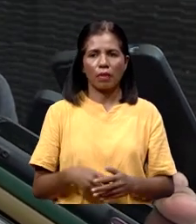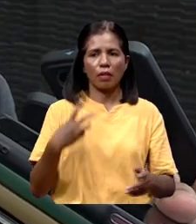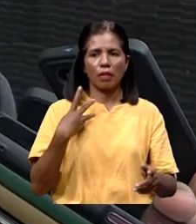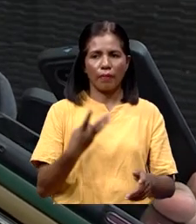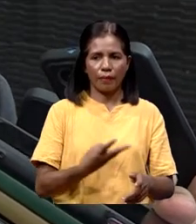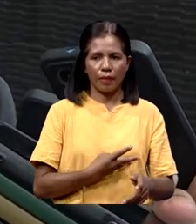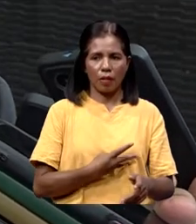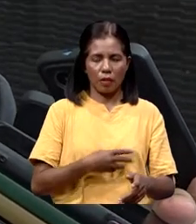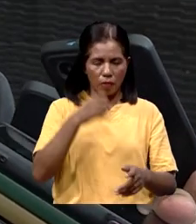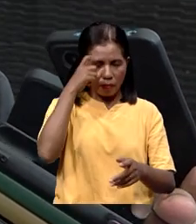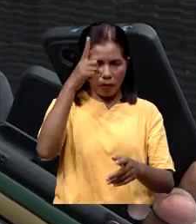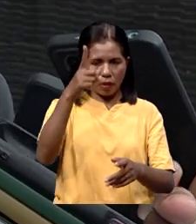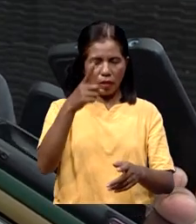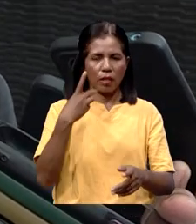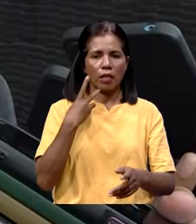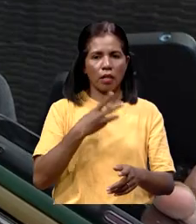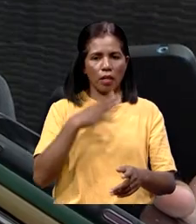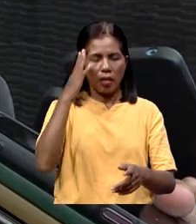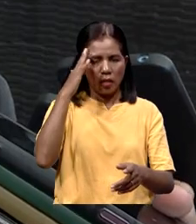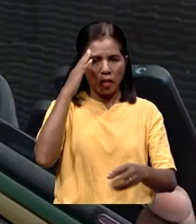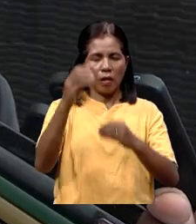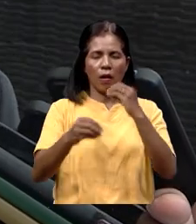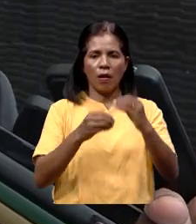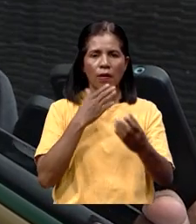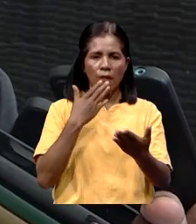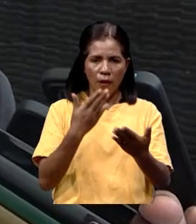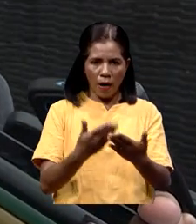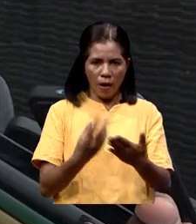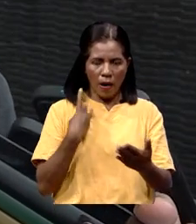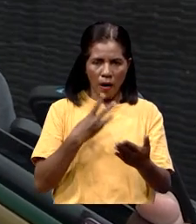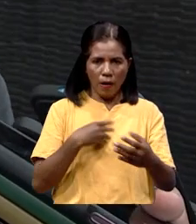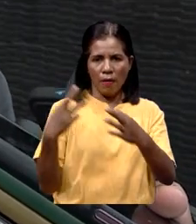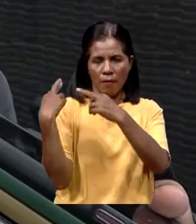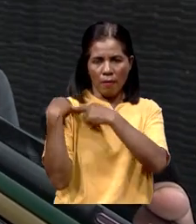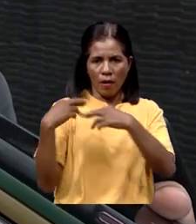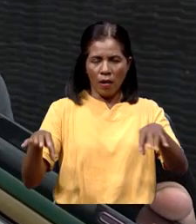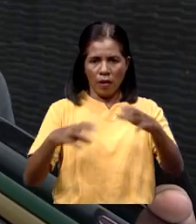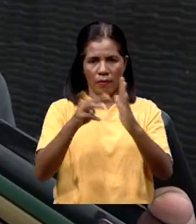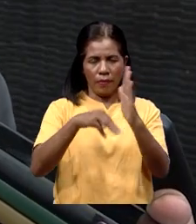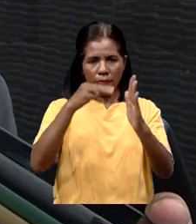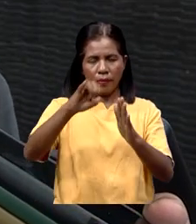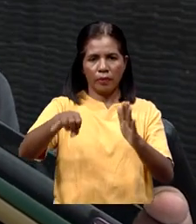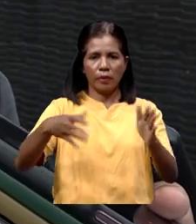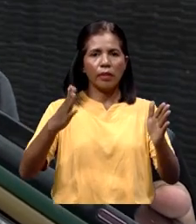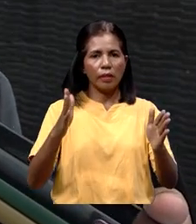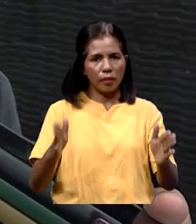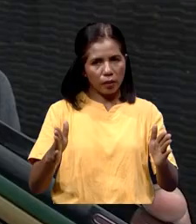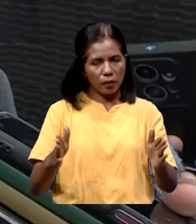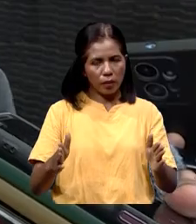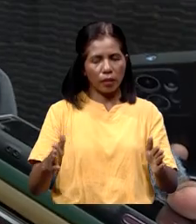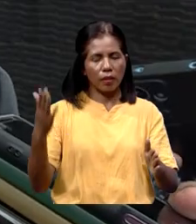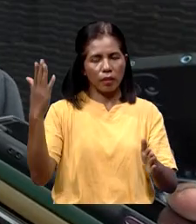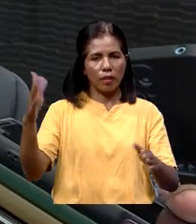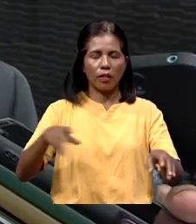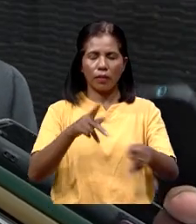itenya komprehensau itenya konisimentu dia liutan konaba itenya papel media jurnalis itenya papel iya sosiedade.